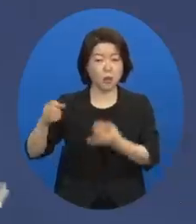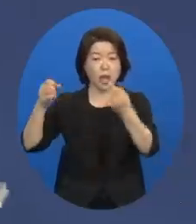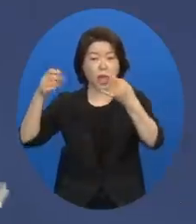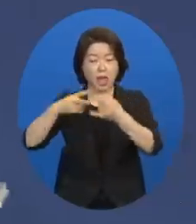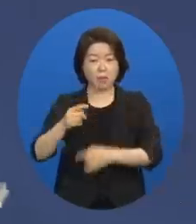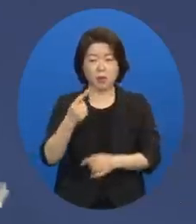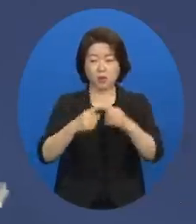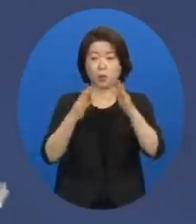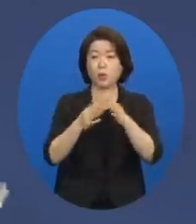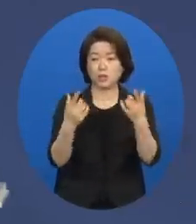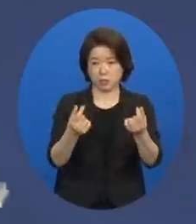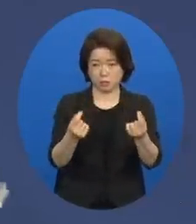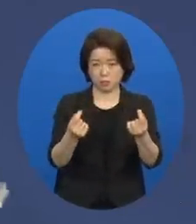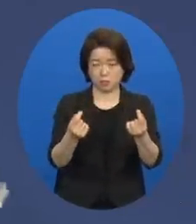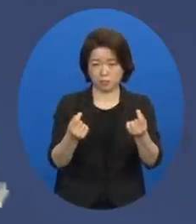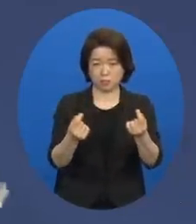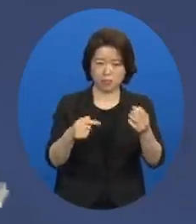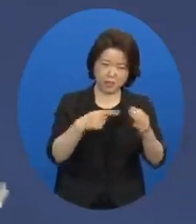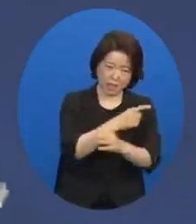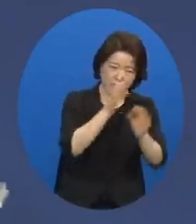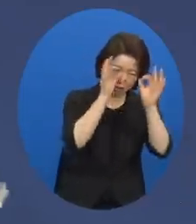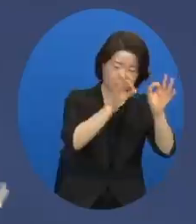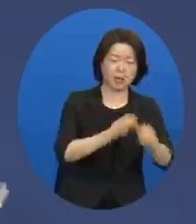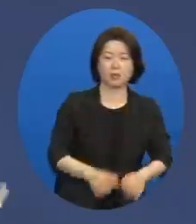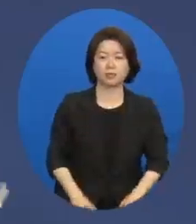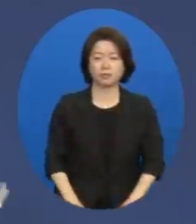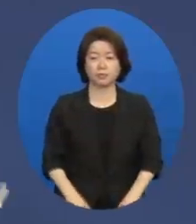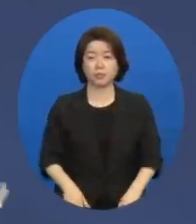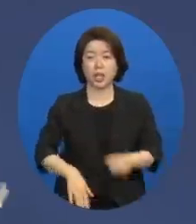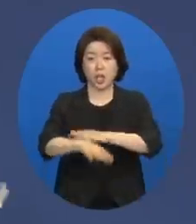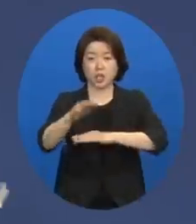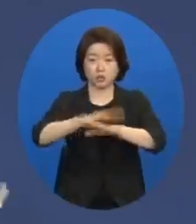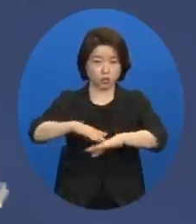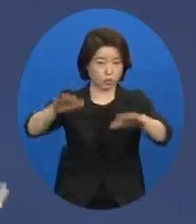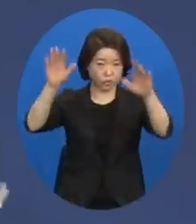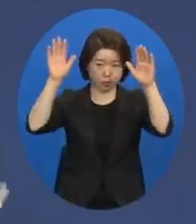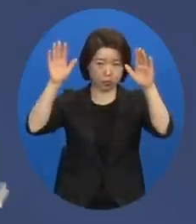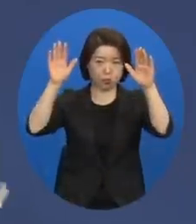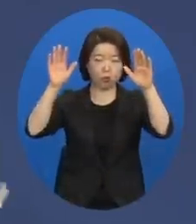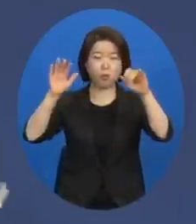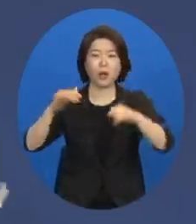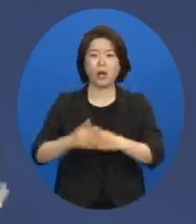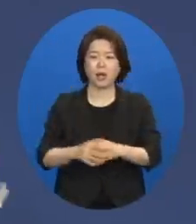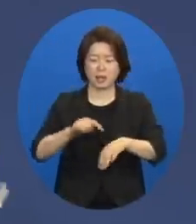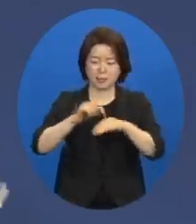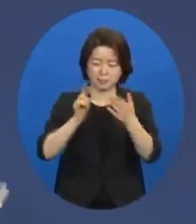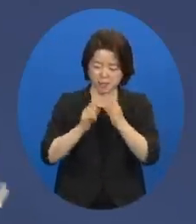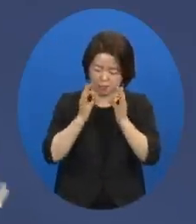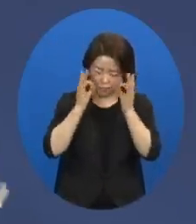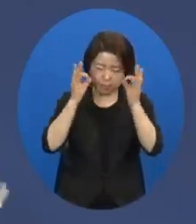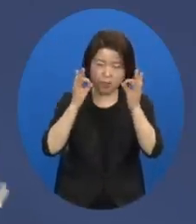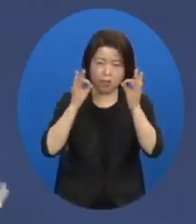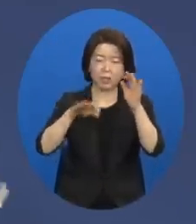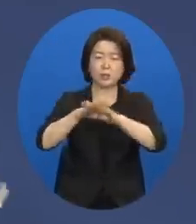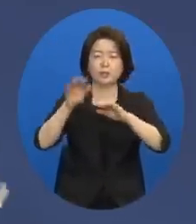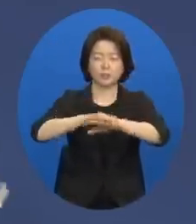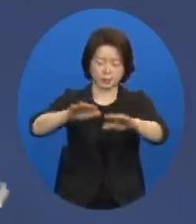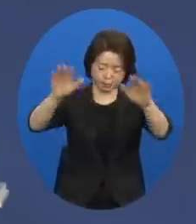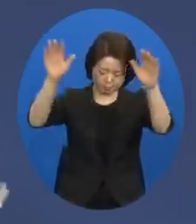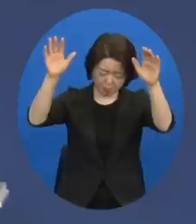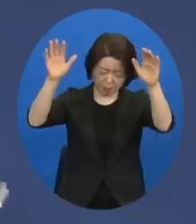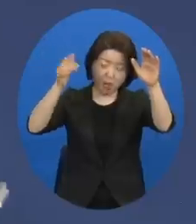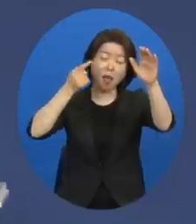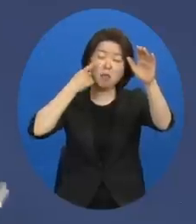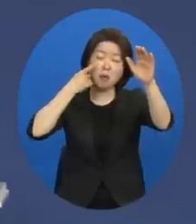한번 두 손을 한번 주님을 향해 한번 드십시다. 우리 두 손을 들고 한번 우리 전심을 의미하는 의미로 두 손을 한번